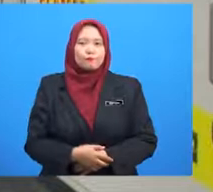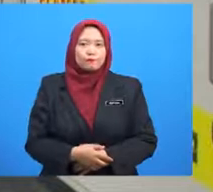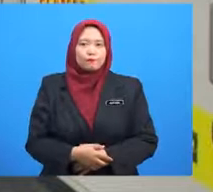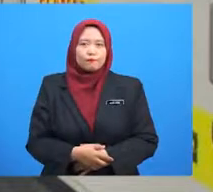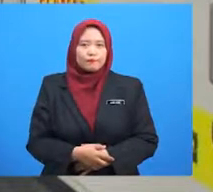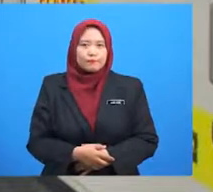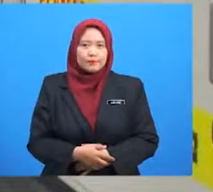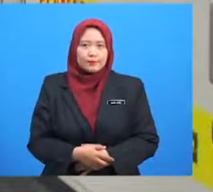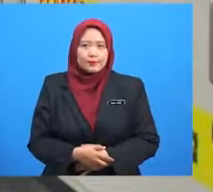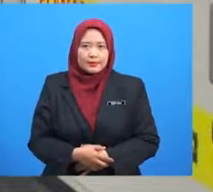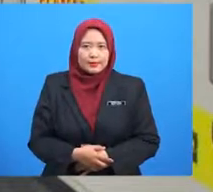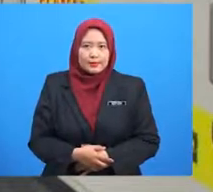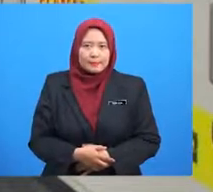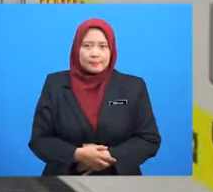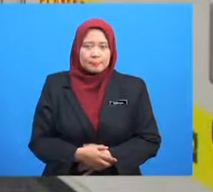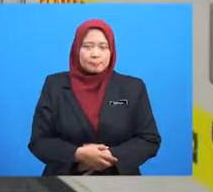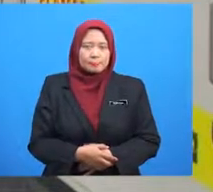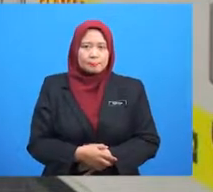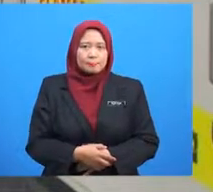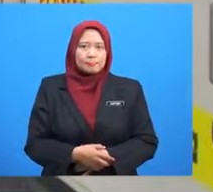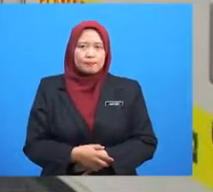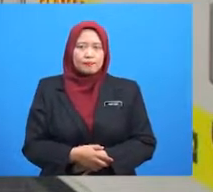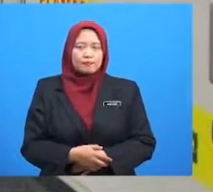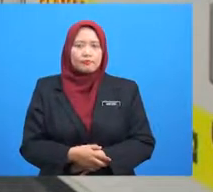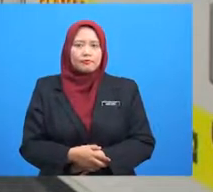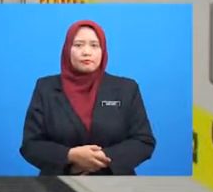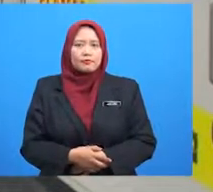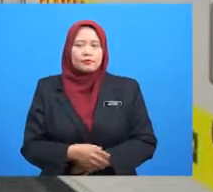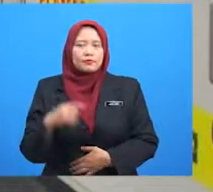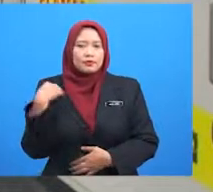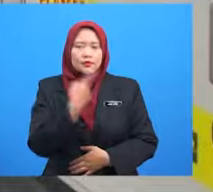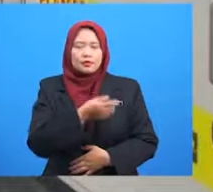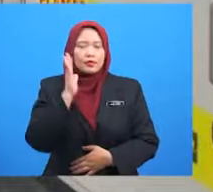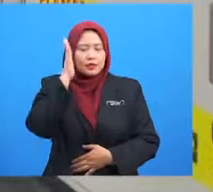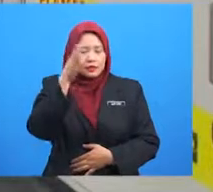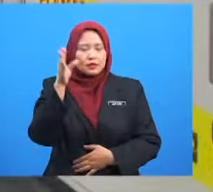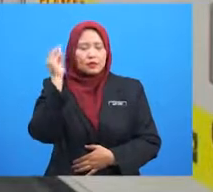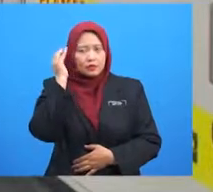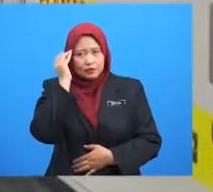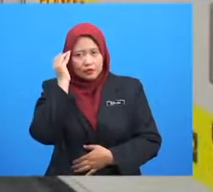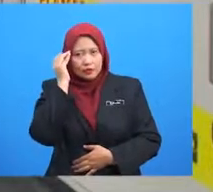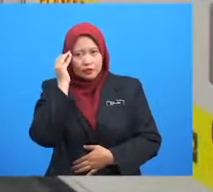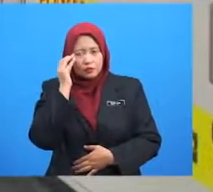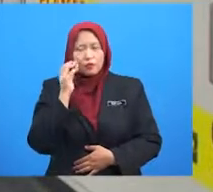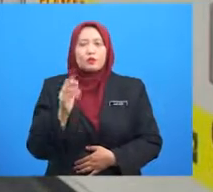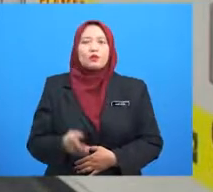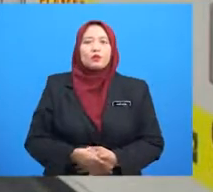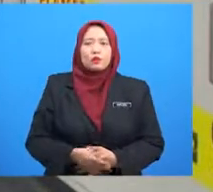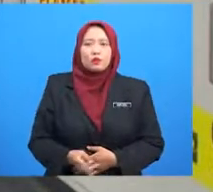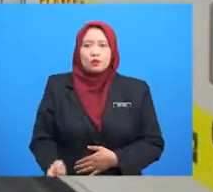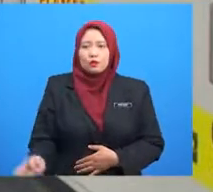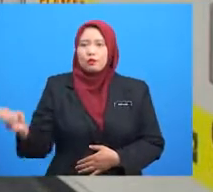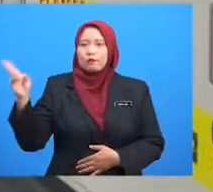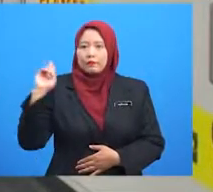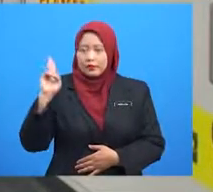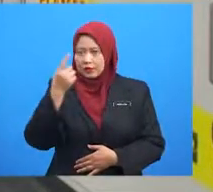Okey. Eksperimen kali ini akan menentukan keupayaan objek menyerap air. Maksudnya apa